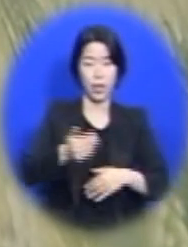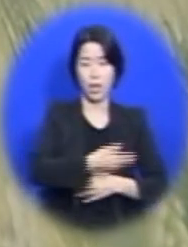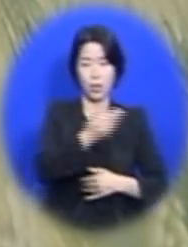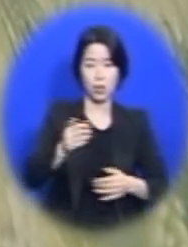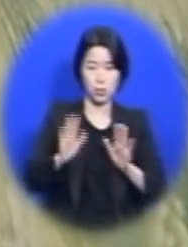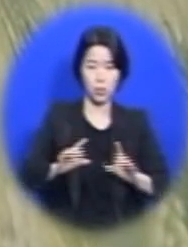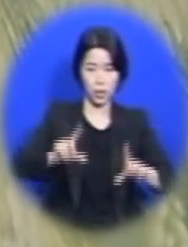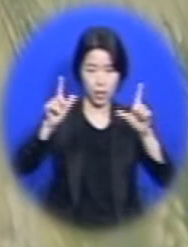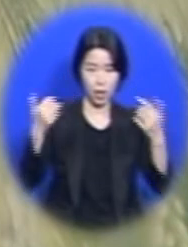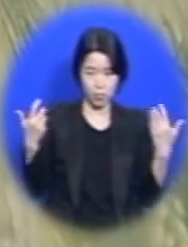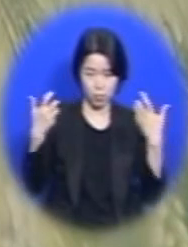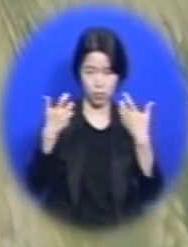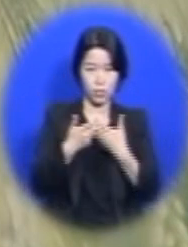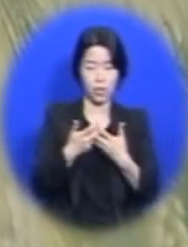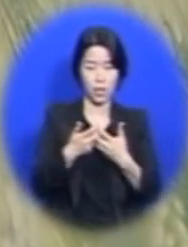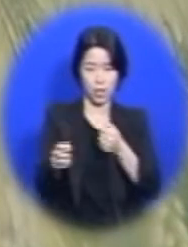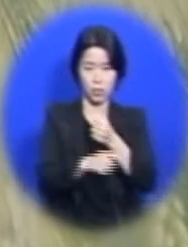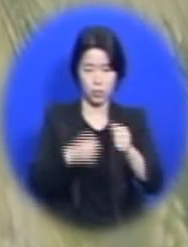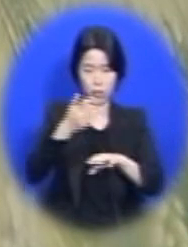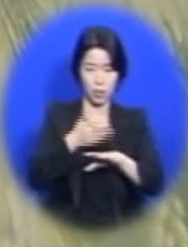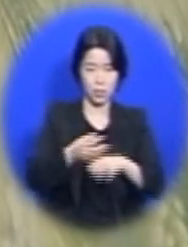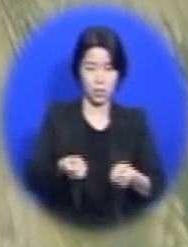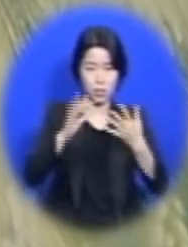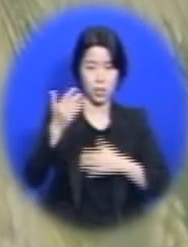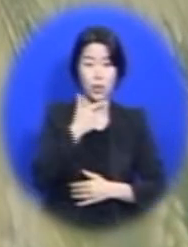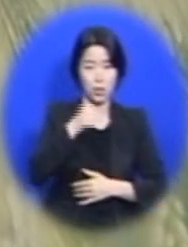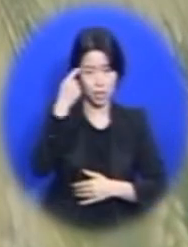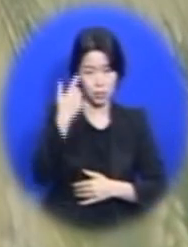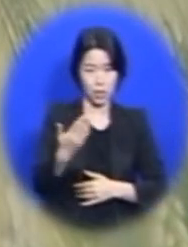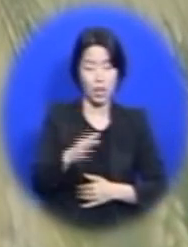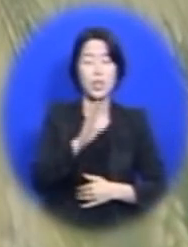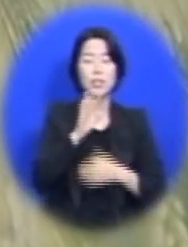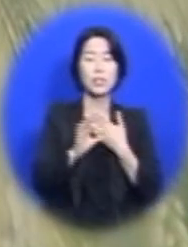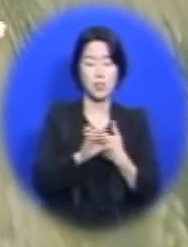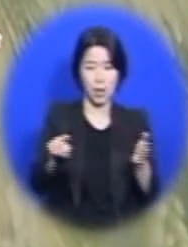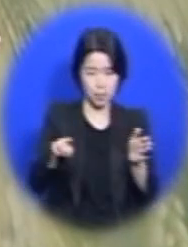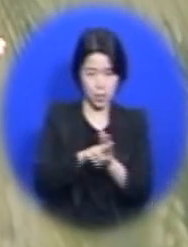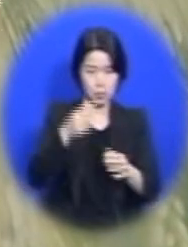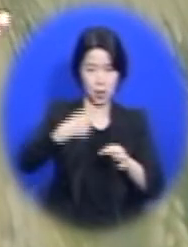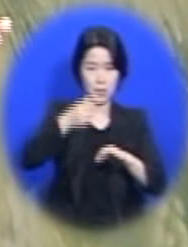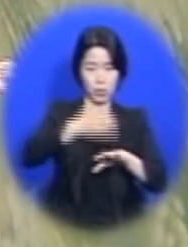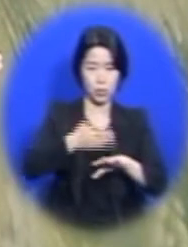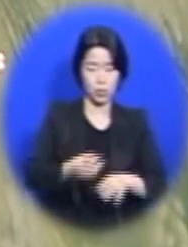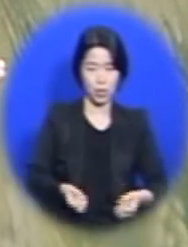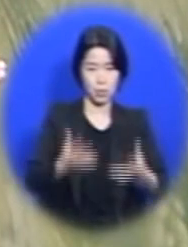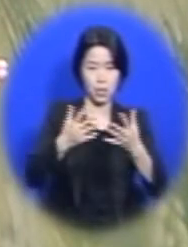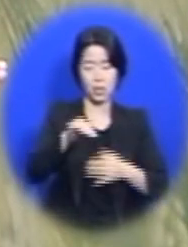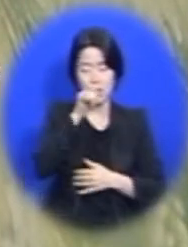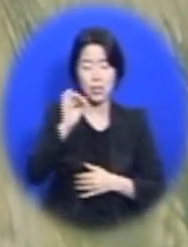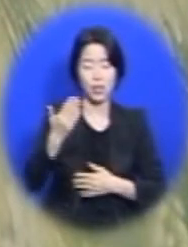올해가 풍성한 추수감사가 되기를 원하십니까? 그러면 믿음의 맥주감사가 있어야 하는